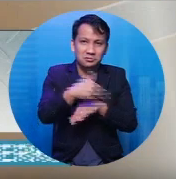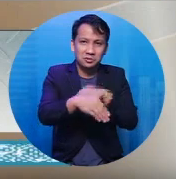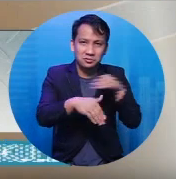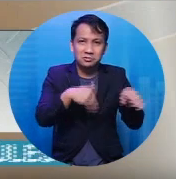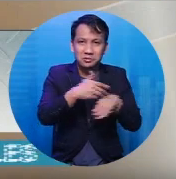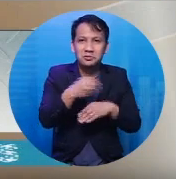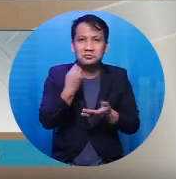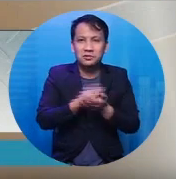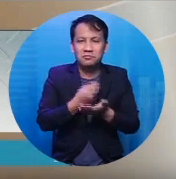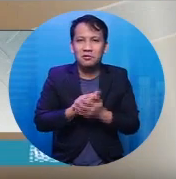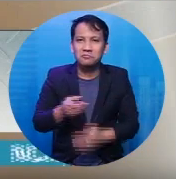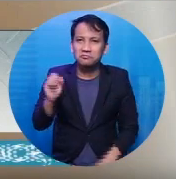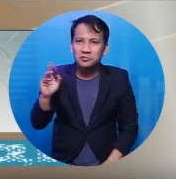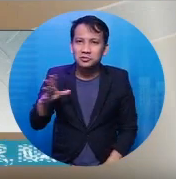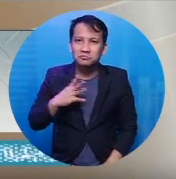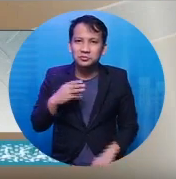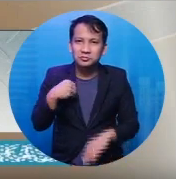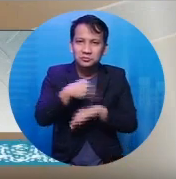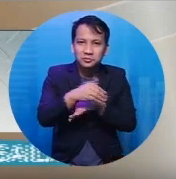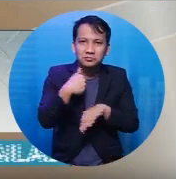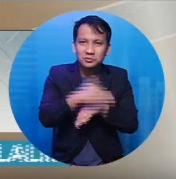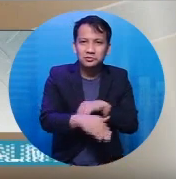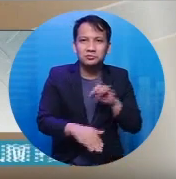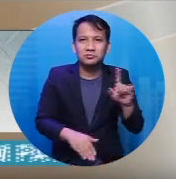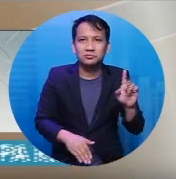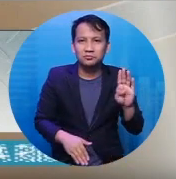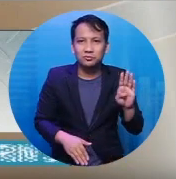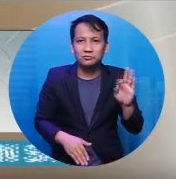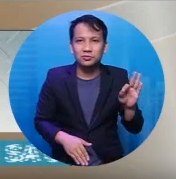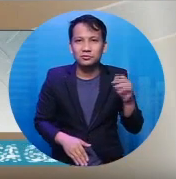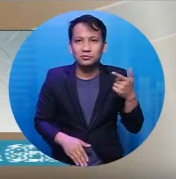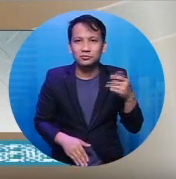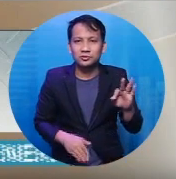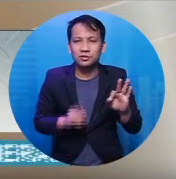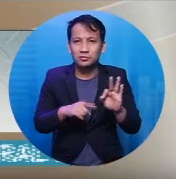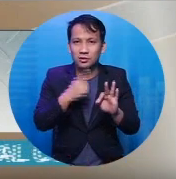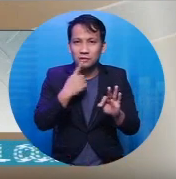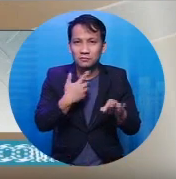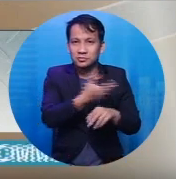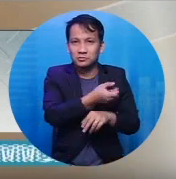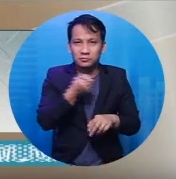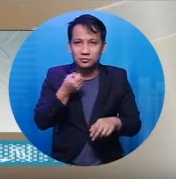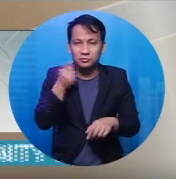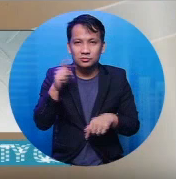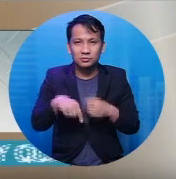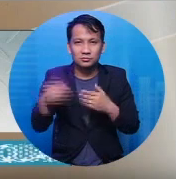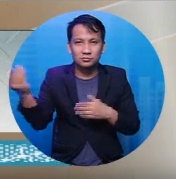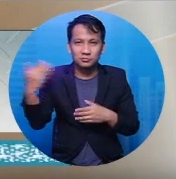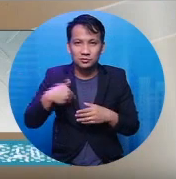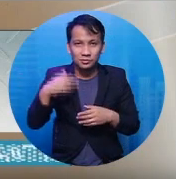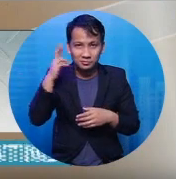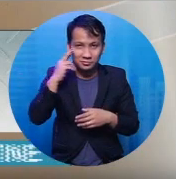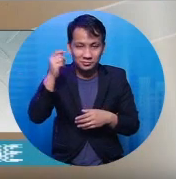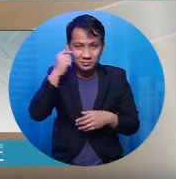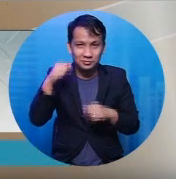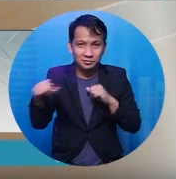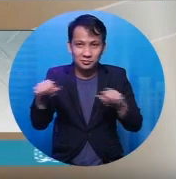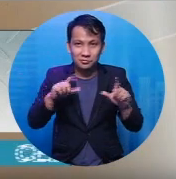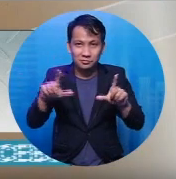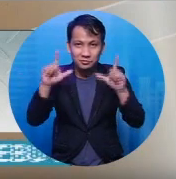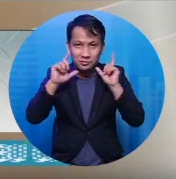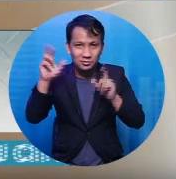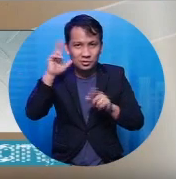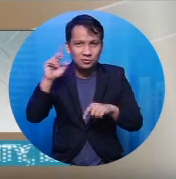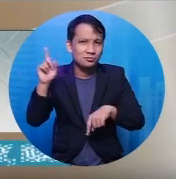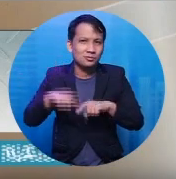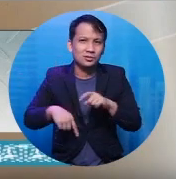na, okay lang, magbigay ko ng bigay sa boyfriend ko o sa girlfriend ko. Total, kapag ako'y niloko, babawiin ko yan, pupunta ako sa Idol in Action o sa Wanted sa radio. And I don't